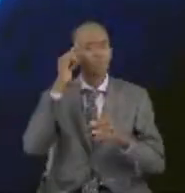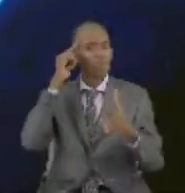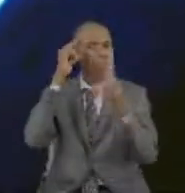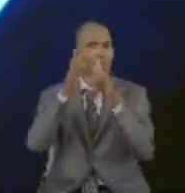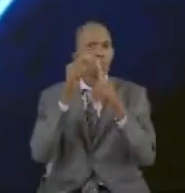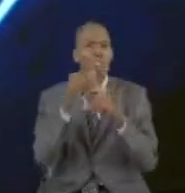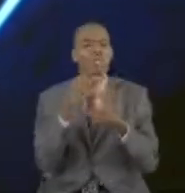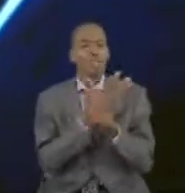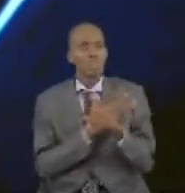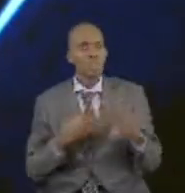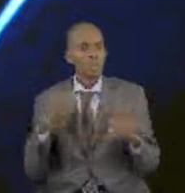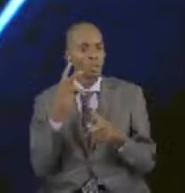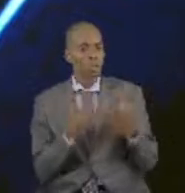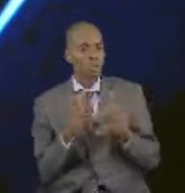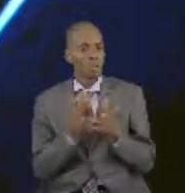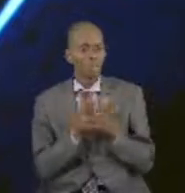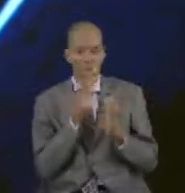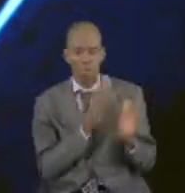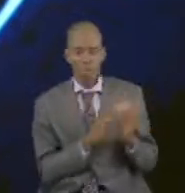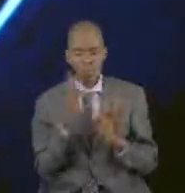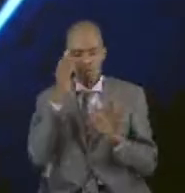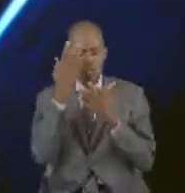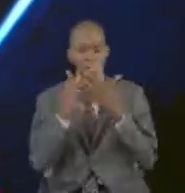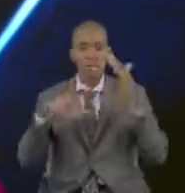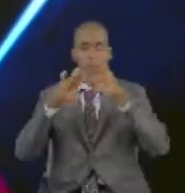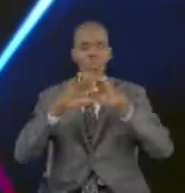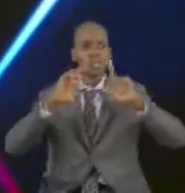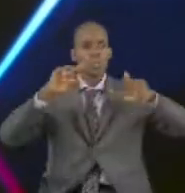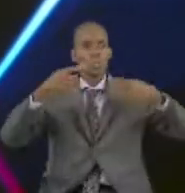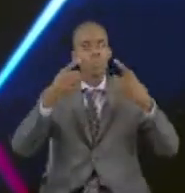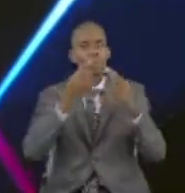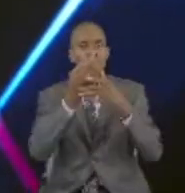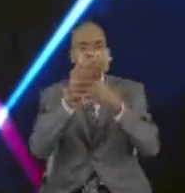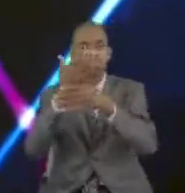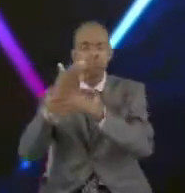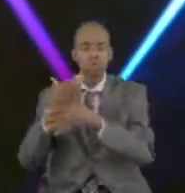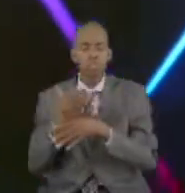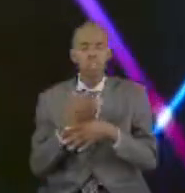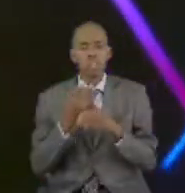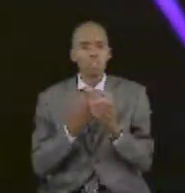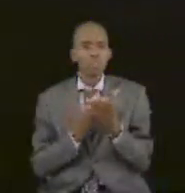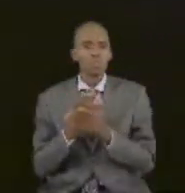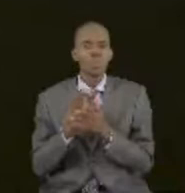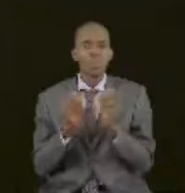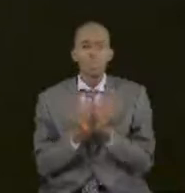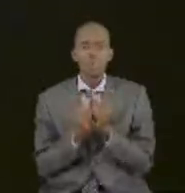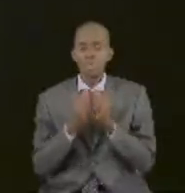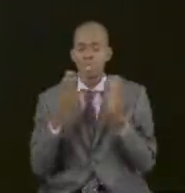pour les préparer pour le ciel voici la seule chose à partager partager la vérité de questeur jean